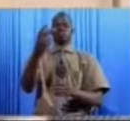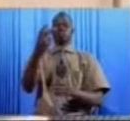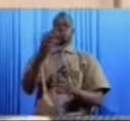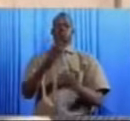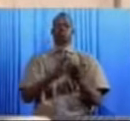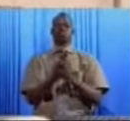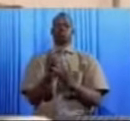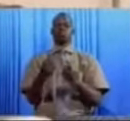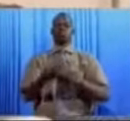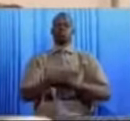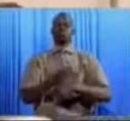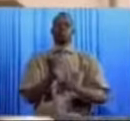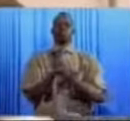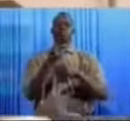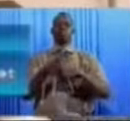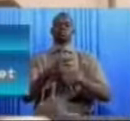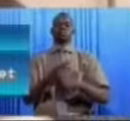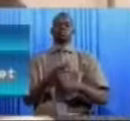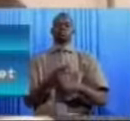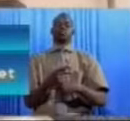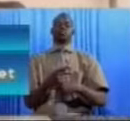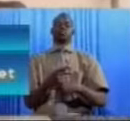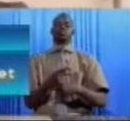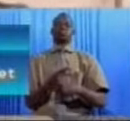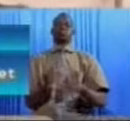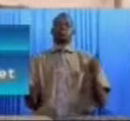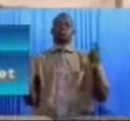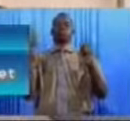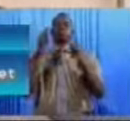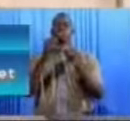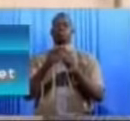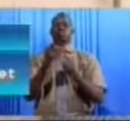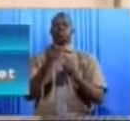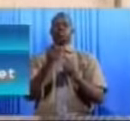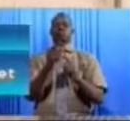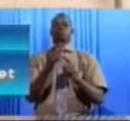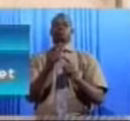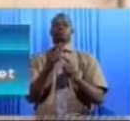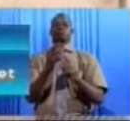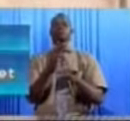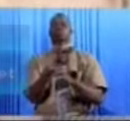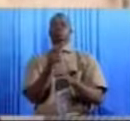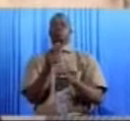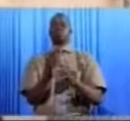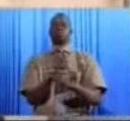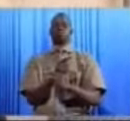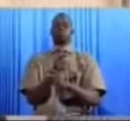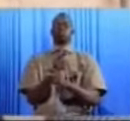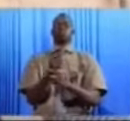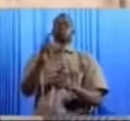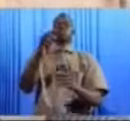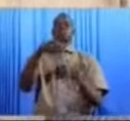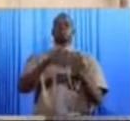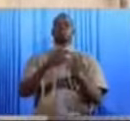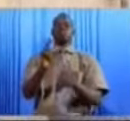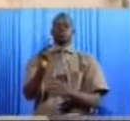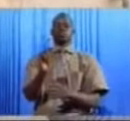de production nous doublons de la capacité actuelle et jusqu'à l'horizon l'horizon retenu du projet qui est 2020